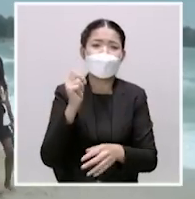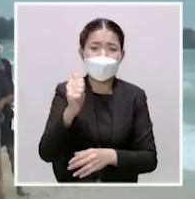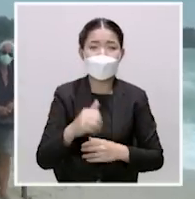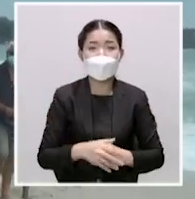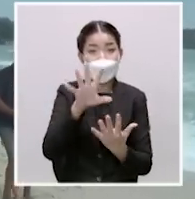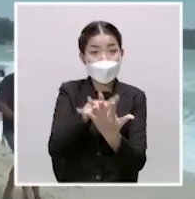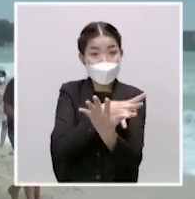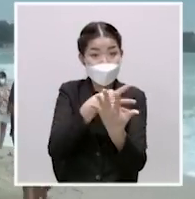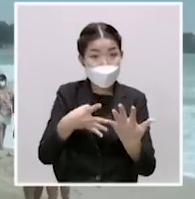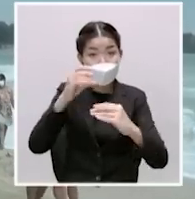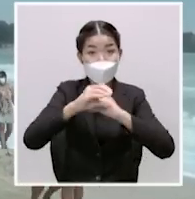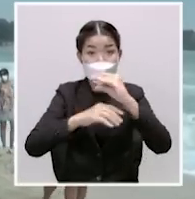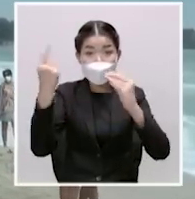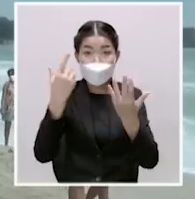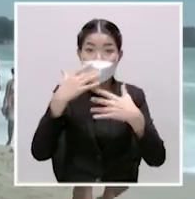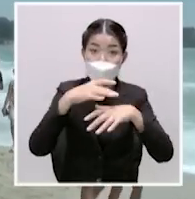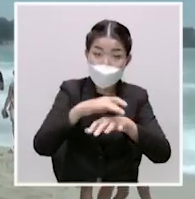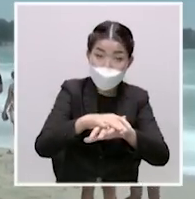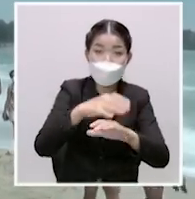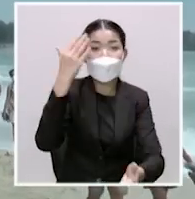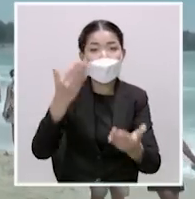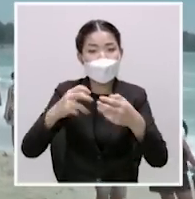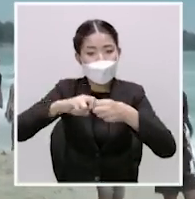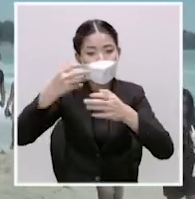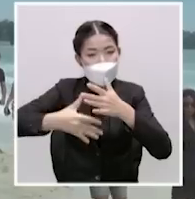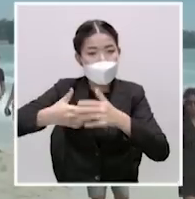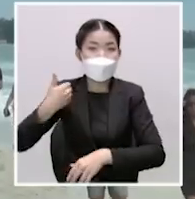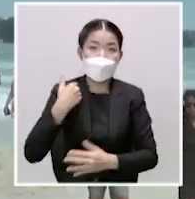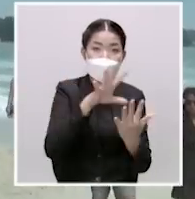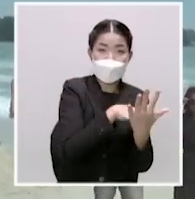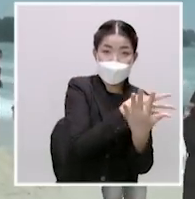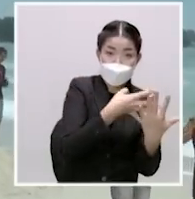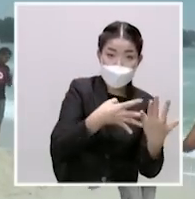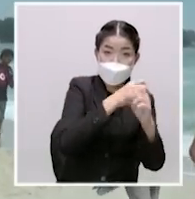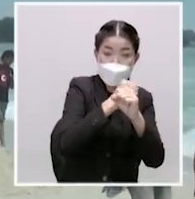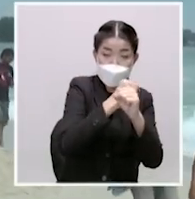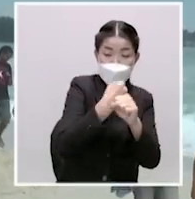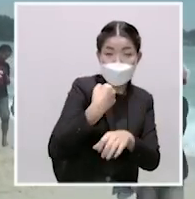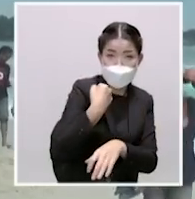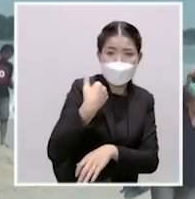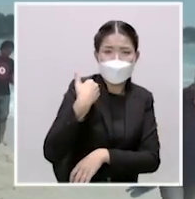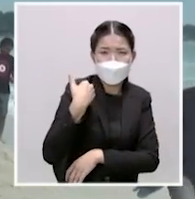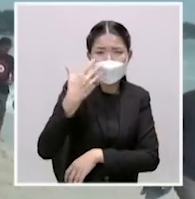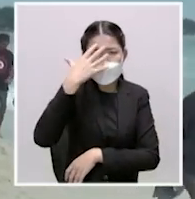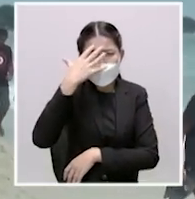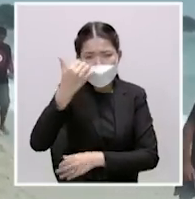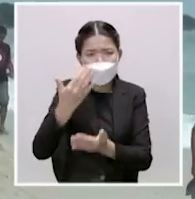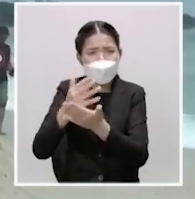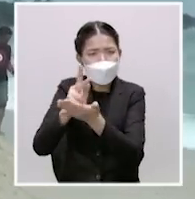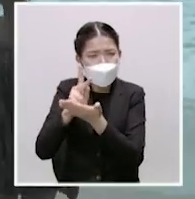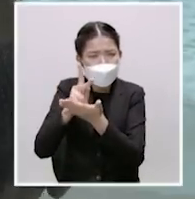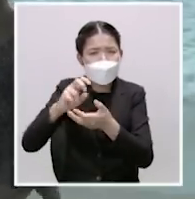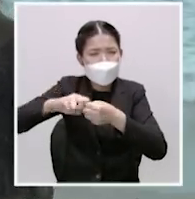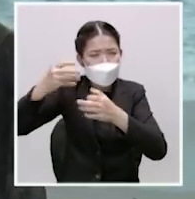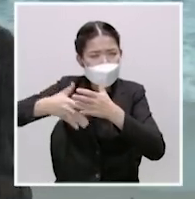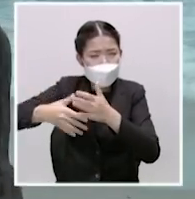ที่ออกมาเราเที่ยวด้วยกันก็ดีทัวร์เที่ยวไทยก็ดีอาจจะติดขัดเล็กน้อยเรื่องมาตรการป้องกันอย่างเคร่งครัดเพราะเป็นเงินกู้นะครับเพราะฉ